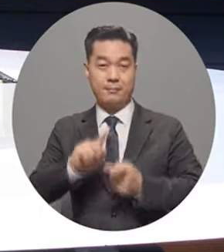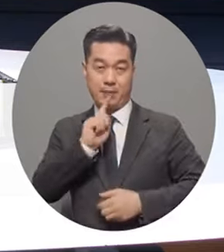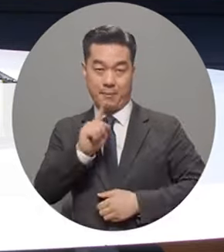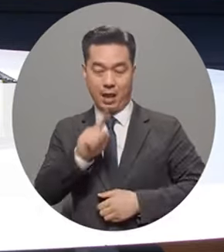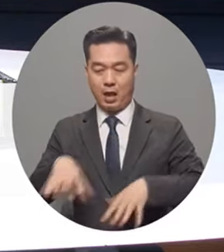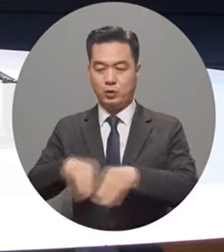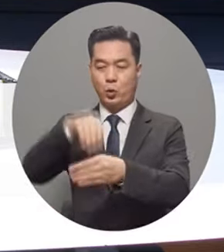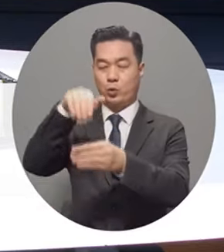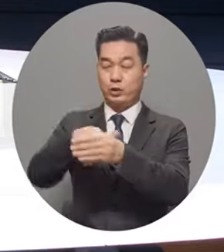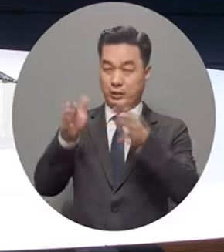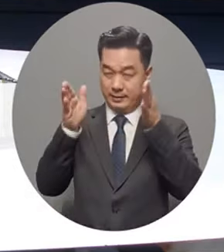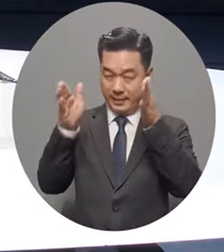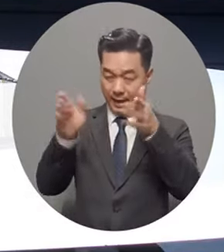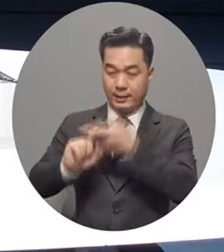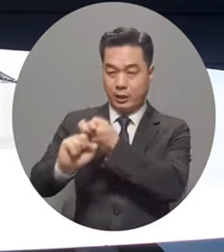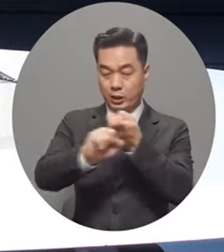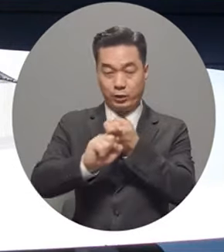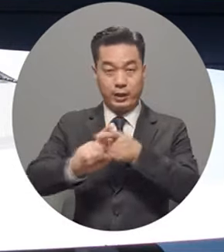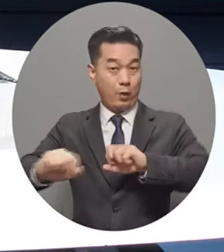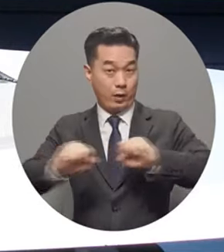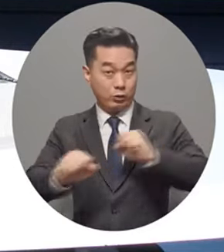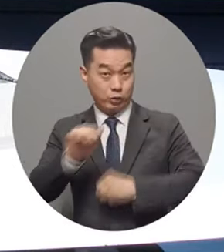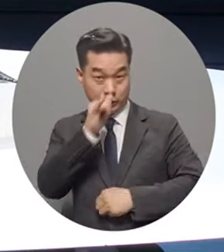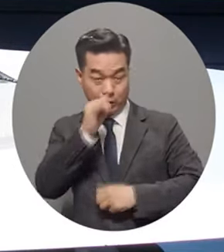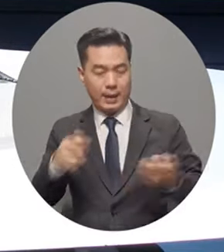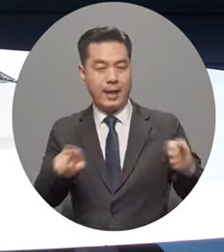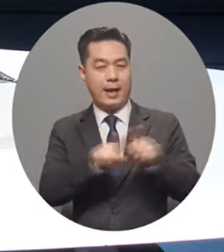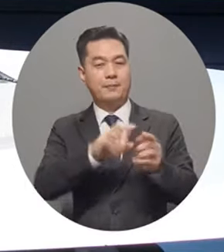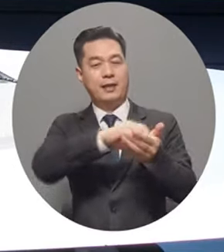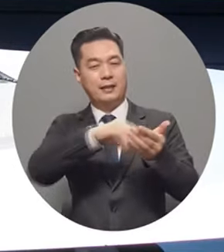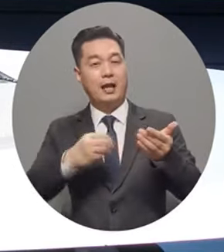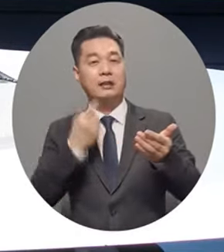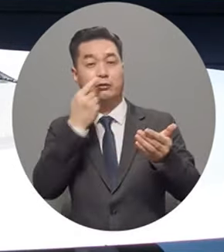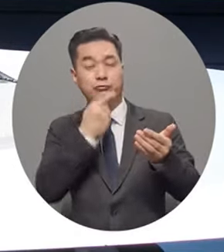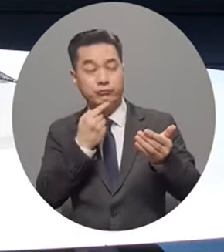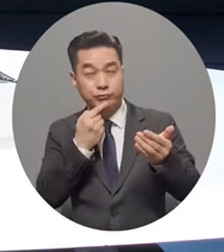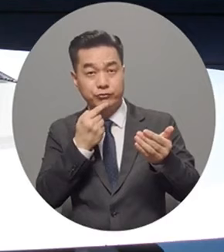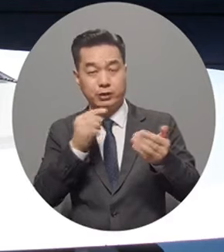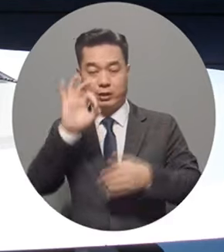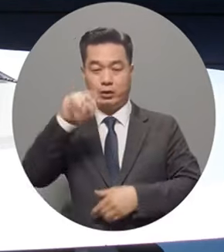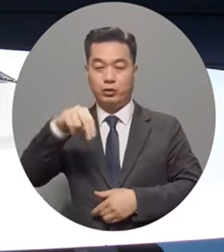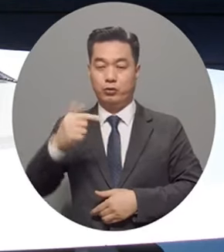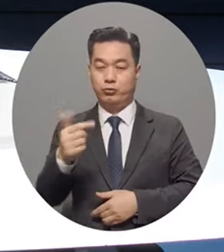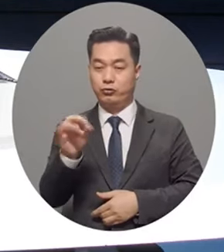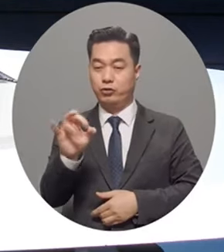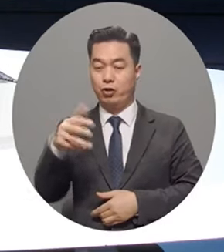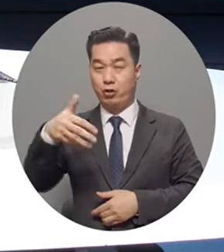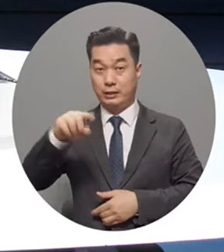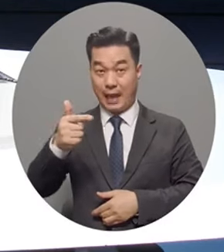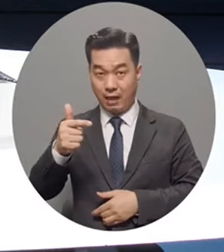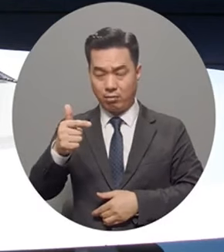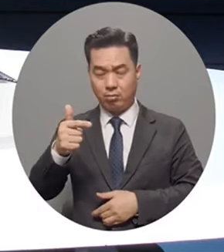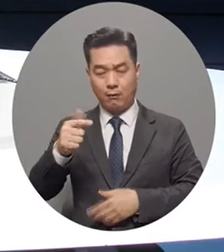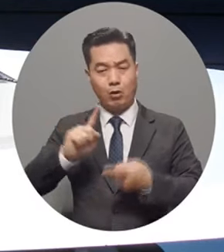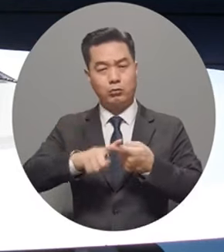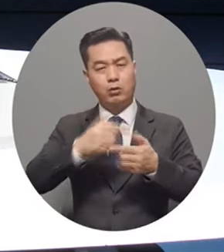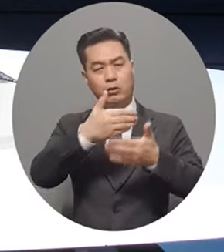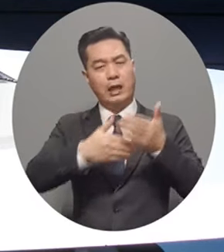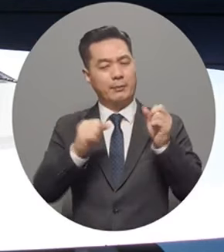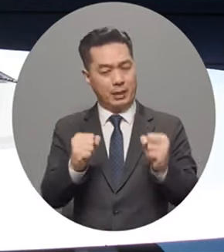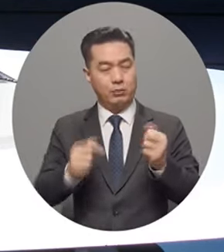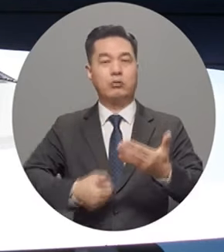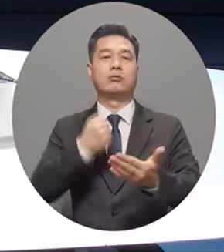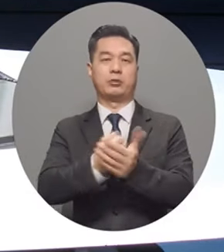움직임도 빨라지고 있는데요. 다만 함께 탈당할 걸로 예상됐던 윤영찬 의원은 돌연 민주당에 남기로 했다고